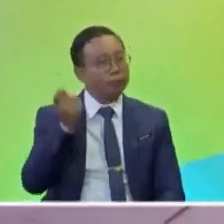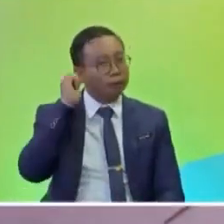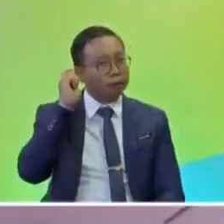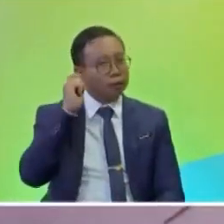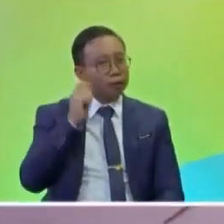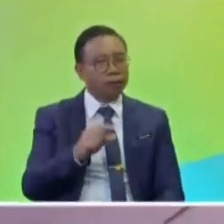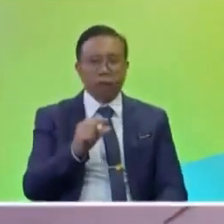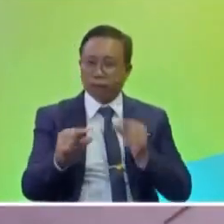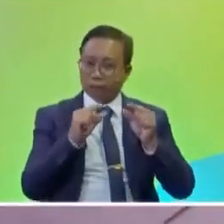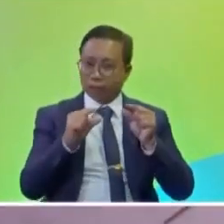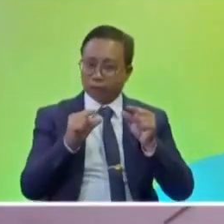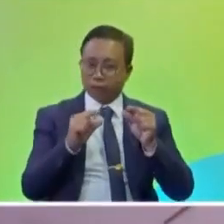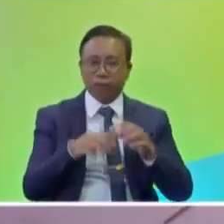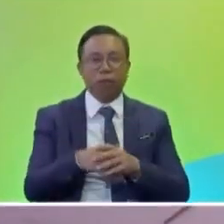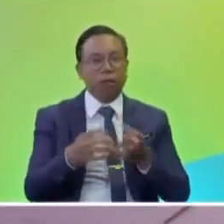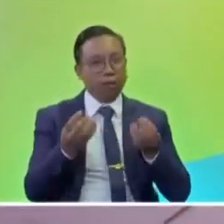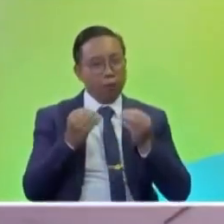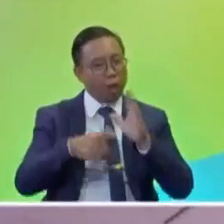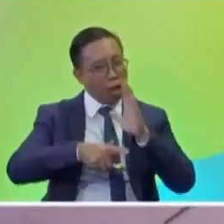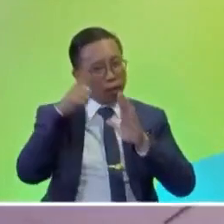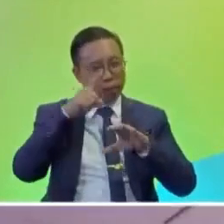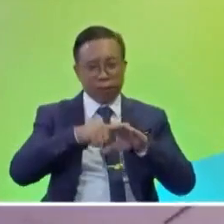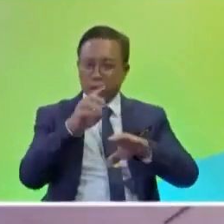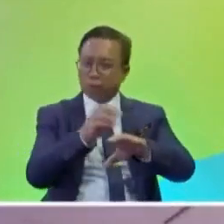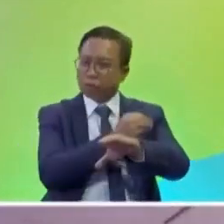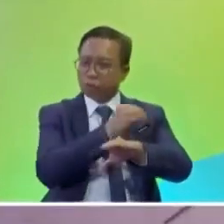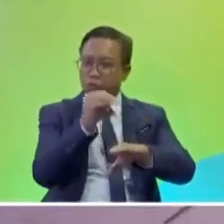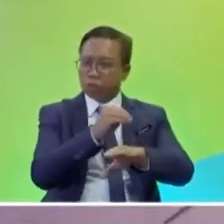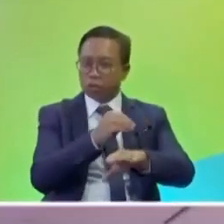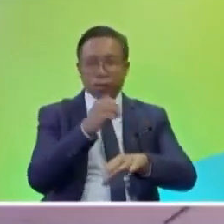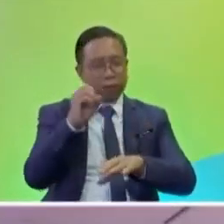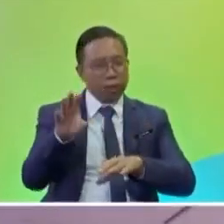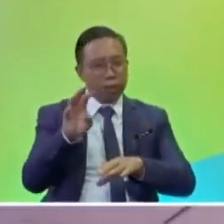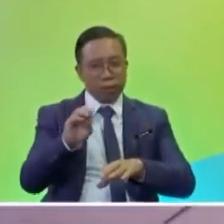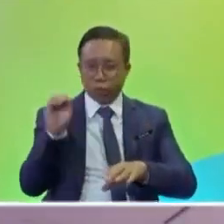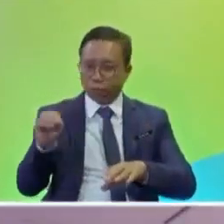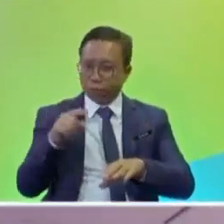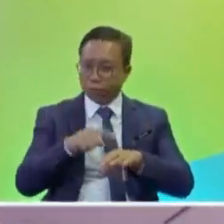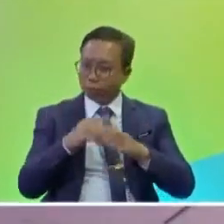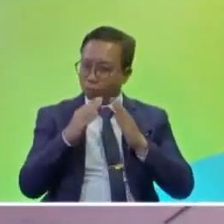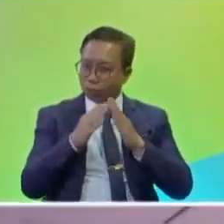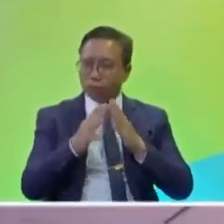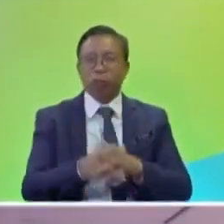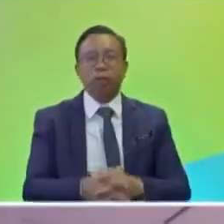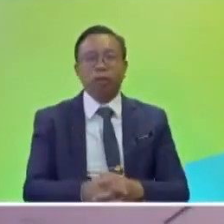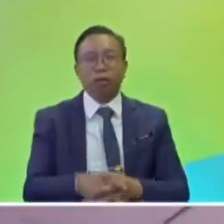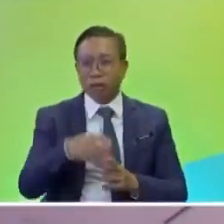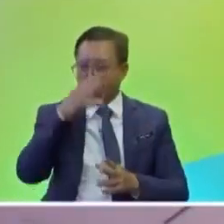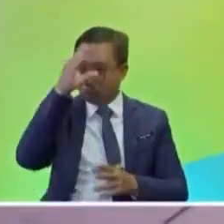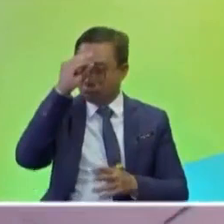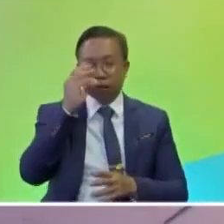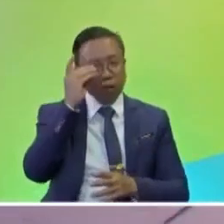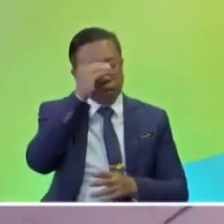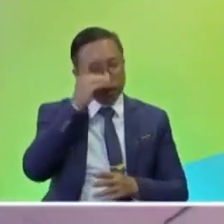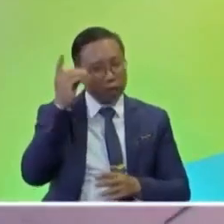kepada pergerakan sangat. Yang ni kita nak lebih kepada muzik. Biar murid cikgu di rumah dan abang ni kita